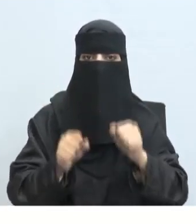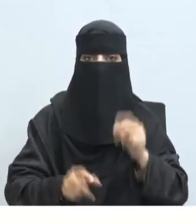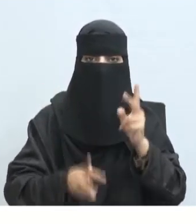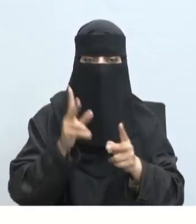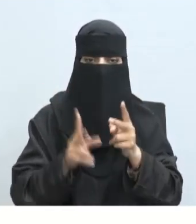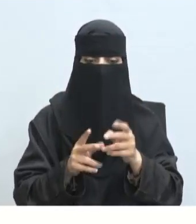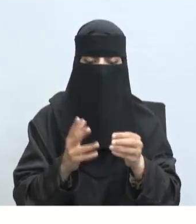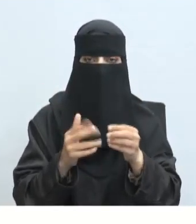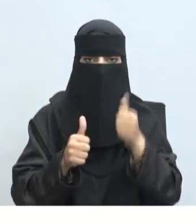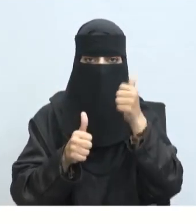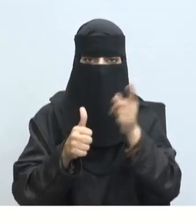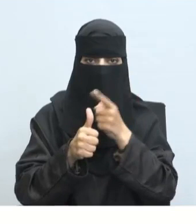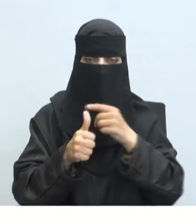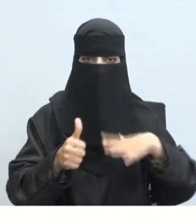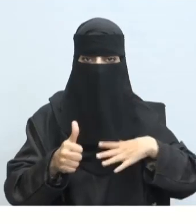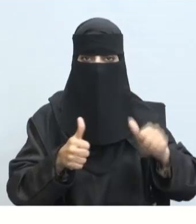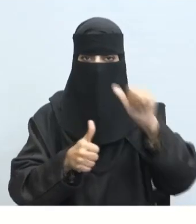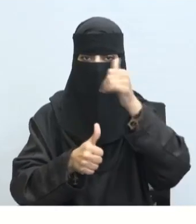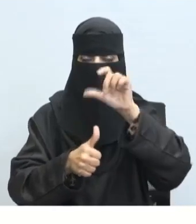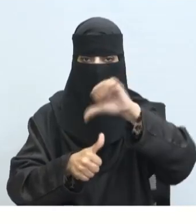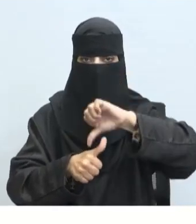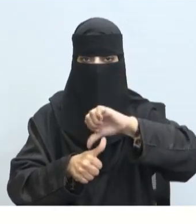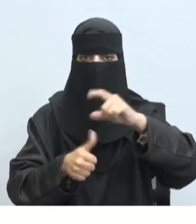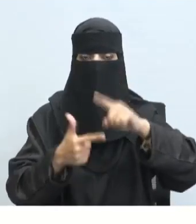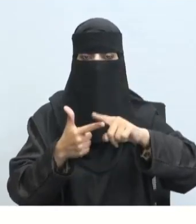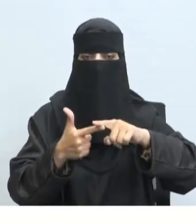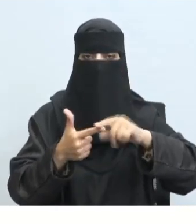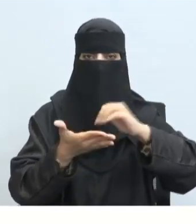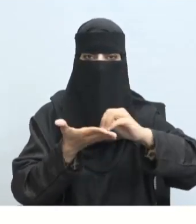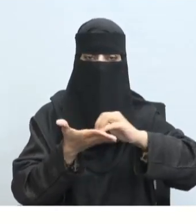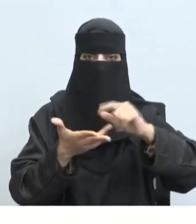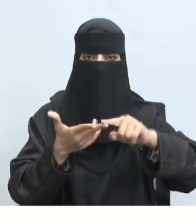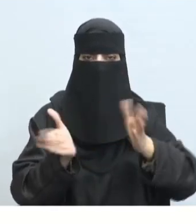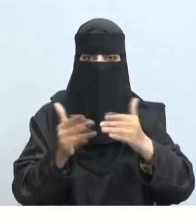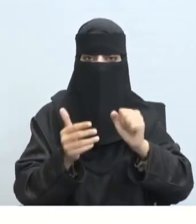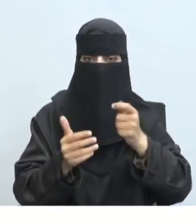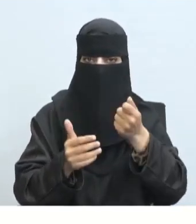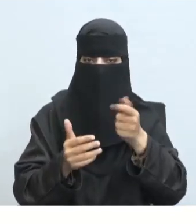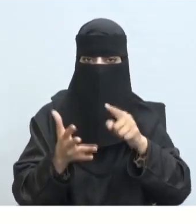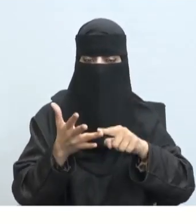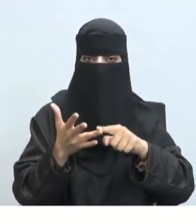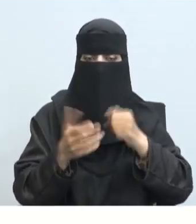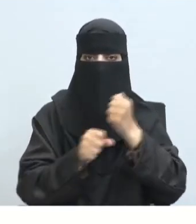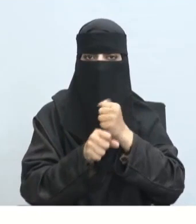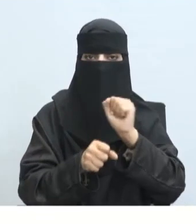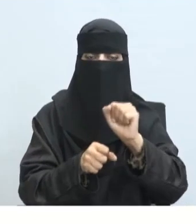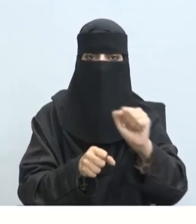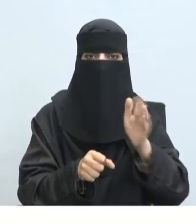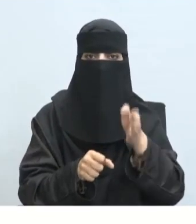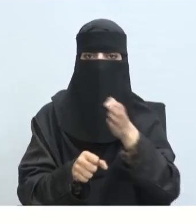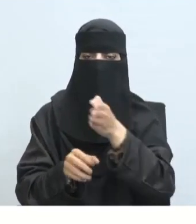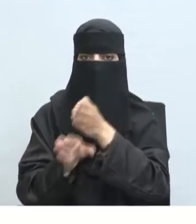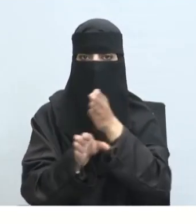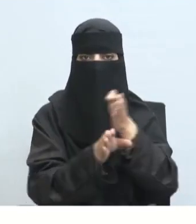هذه المناصب رئيس للجنه سكرتير امين صندوق موظفون مسؤولون كل في مجاله